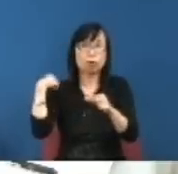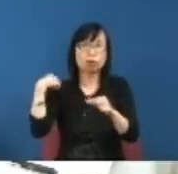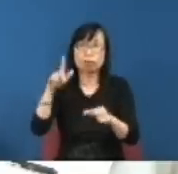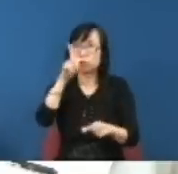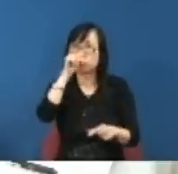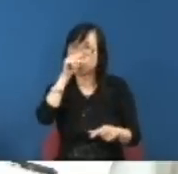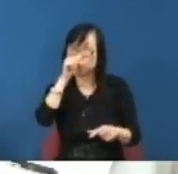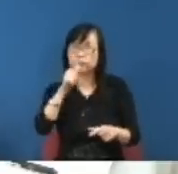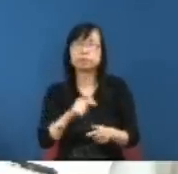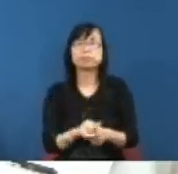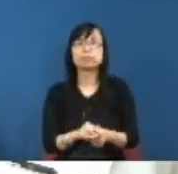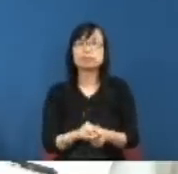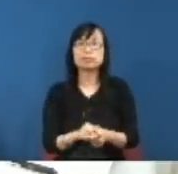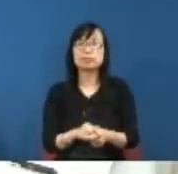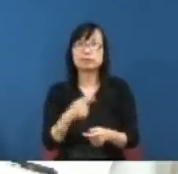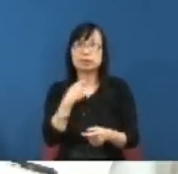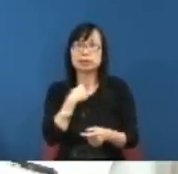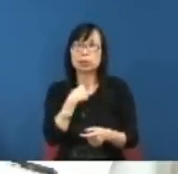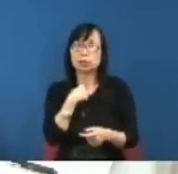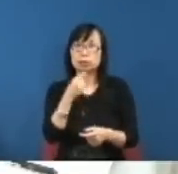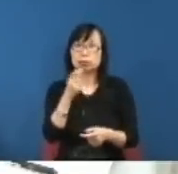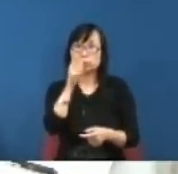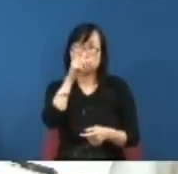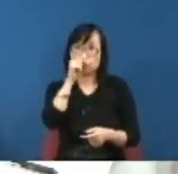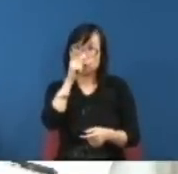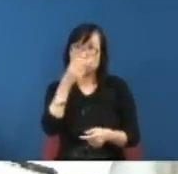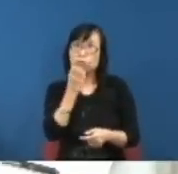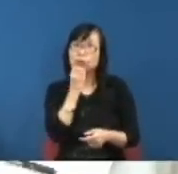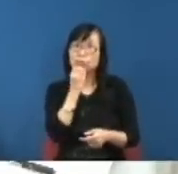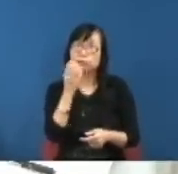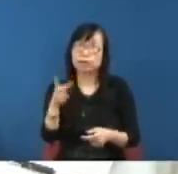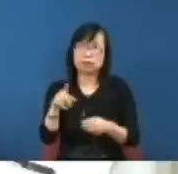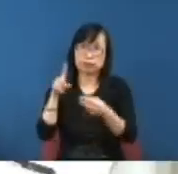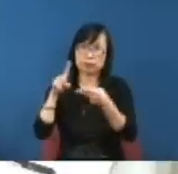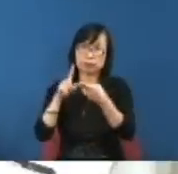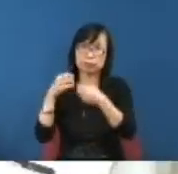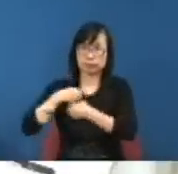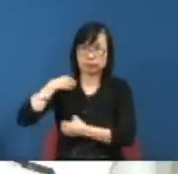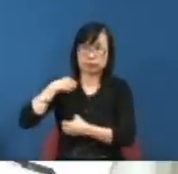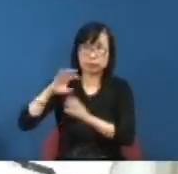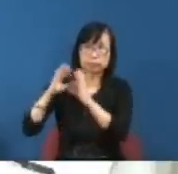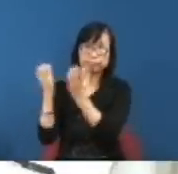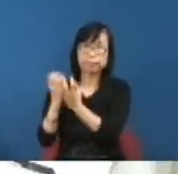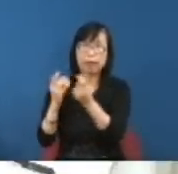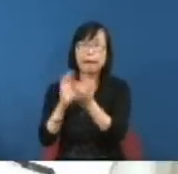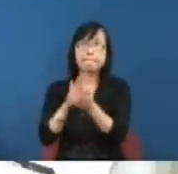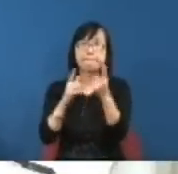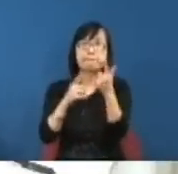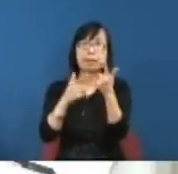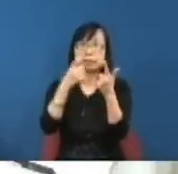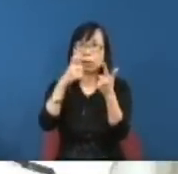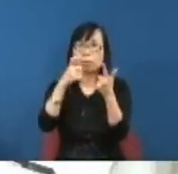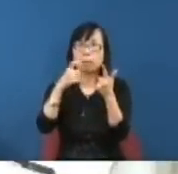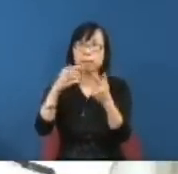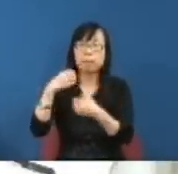聯由於蘇東坡效應，由於呢個共產黨喺八九民運之後，覺得繼續咁樣